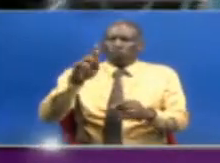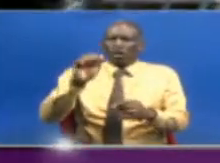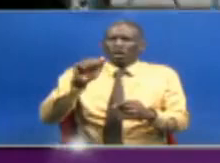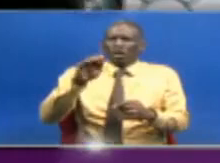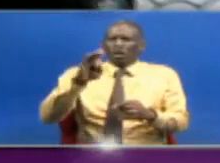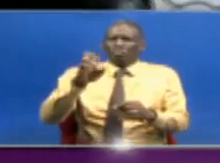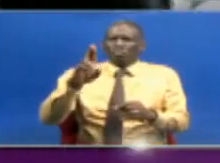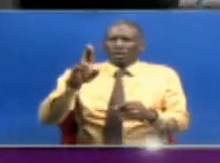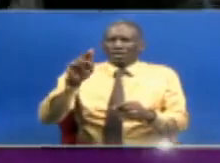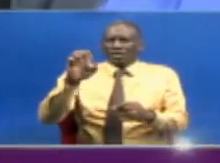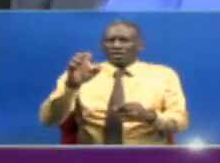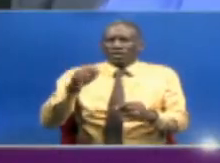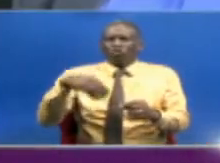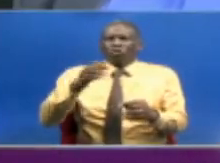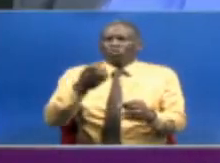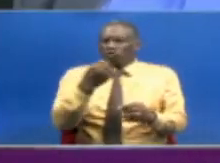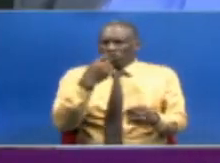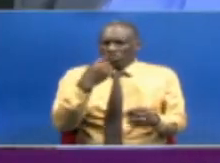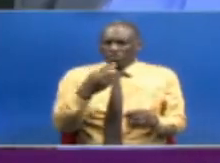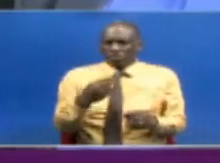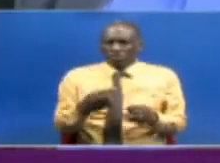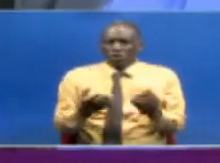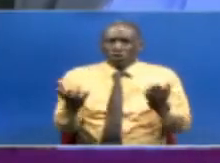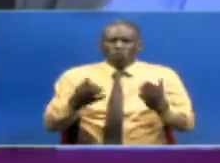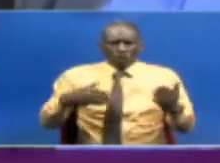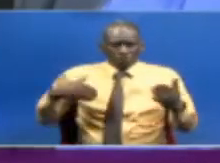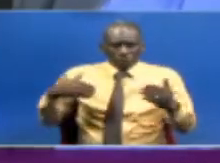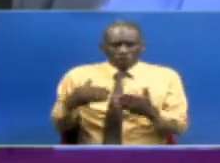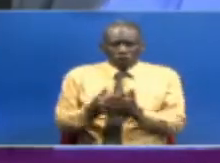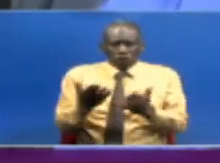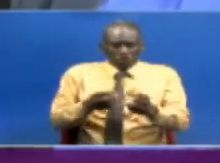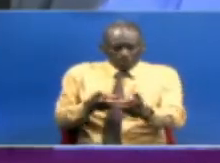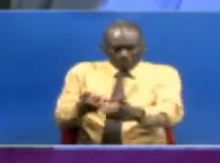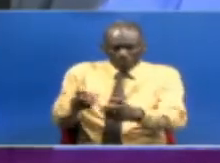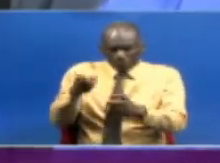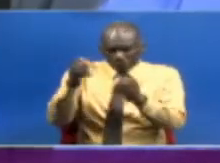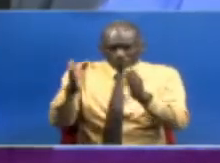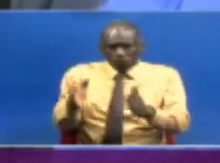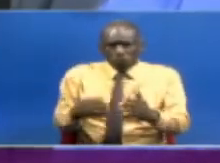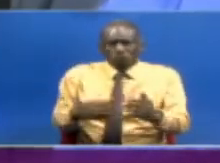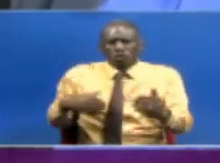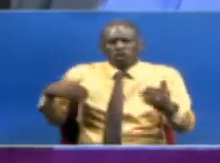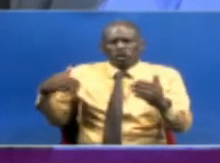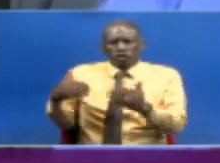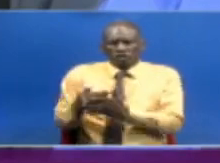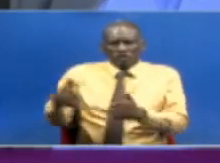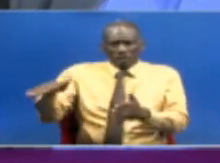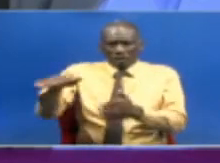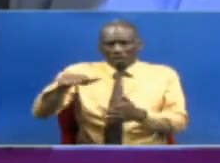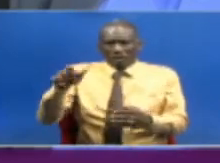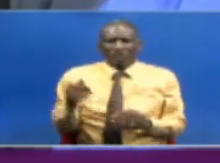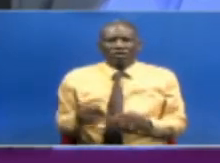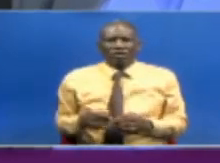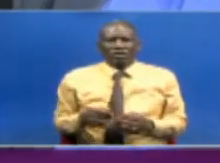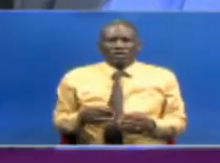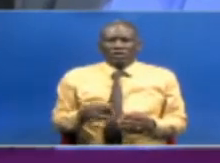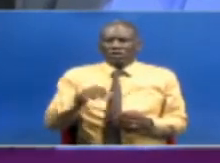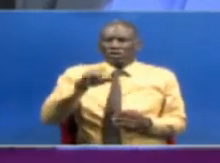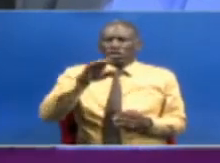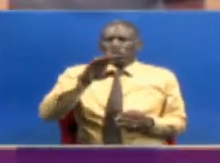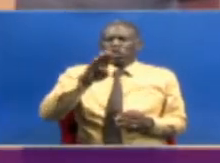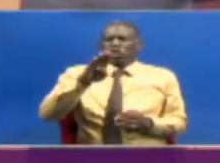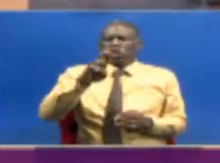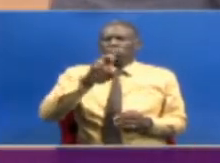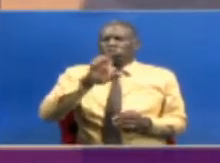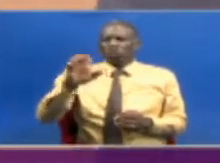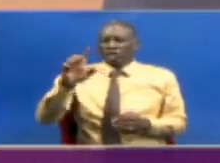kupokea matibabu zaidi. Kama mahali sisi tulifika, mahali alipiga huyu kwa sababu tulienda mpaka hapo, hiyo bullets zimetamba kwa